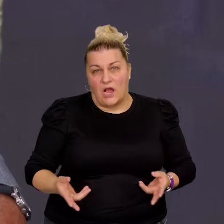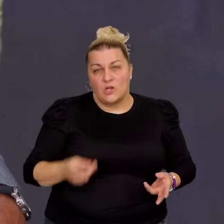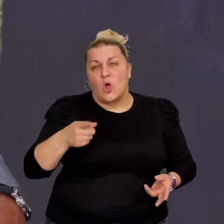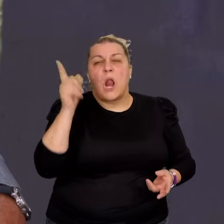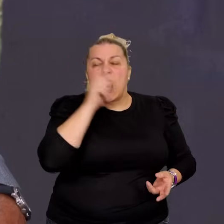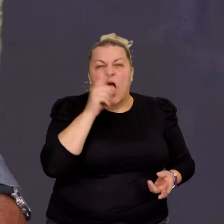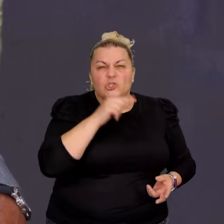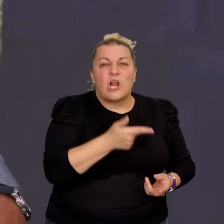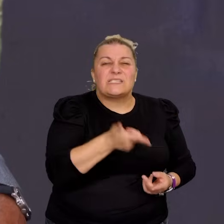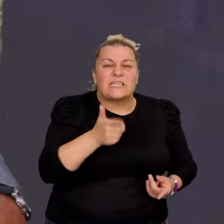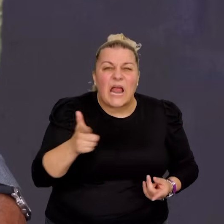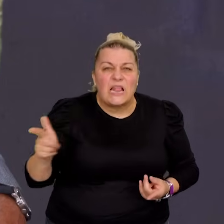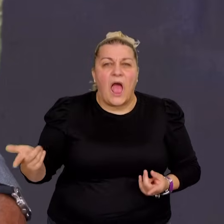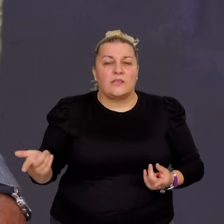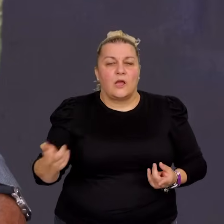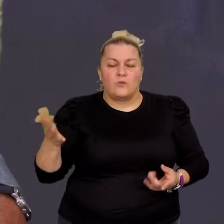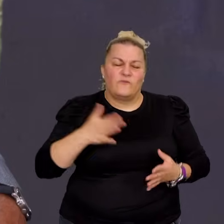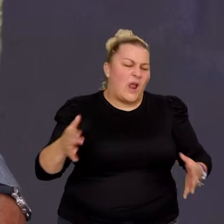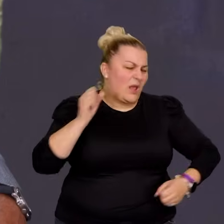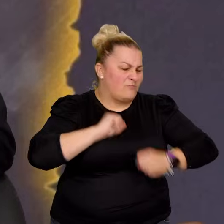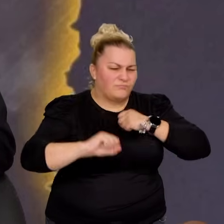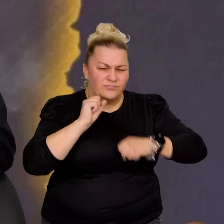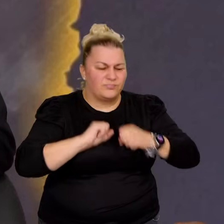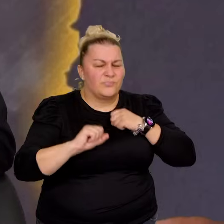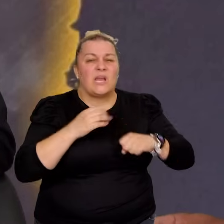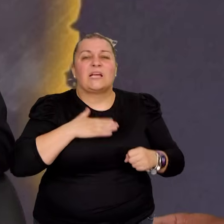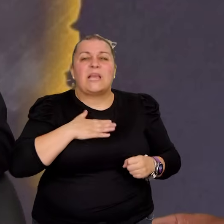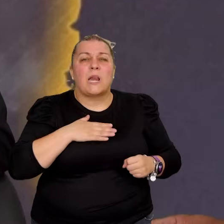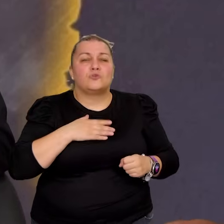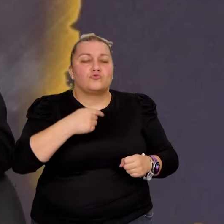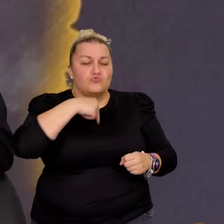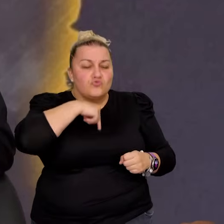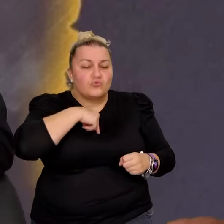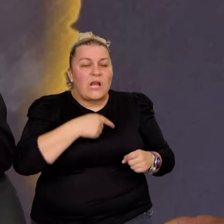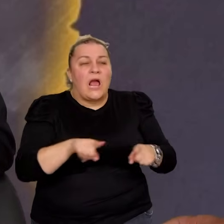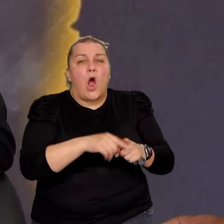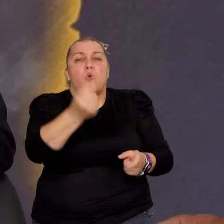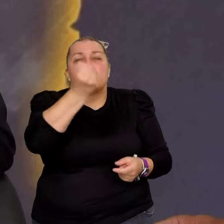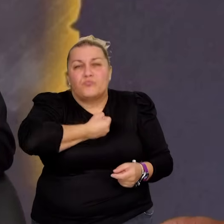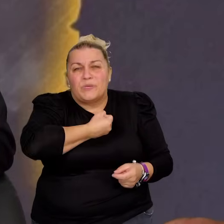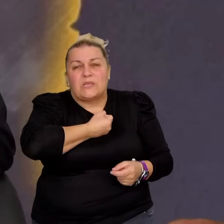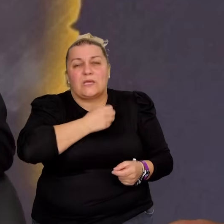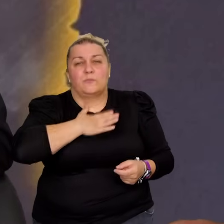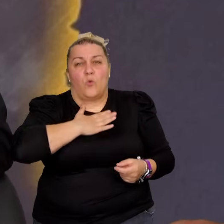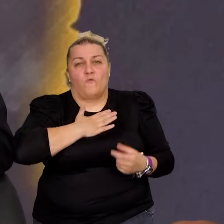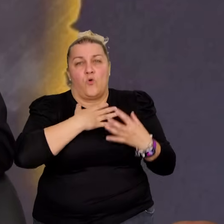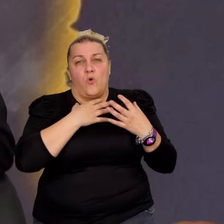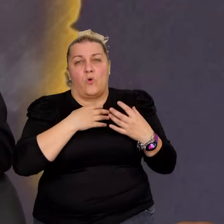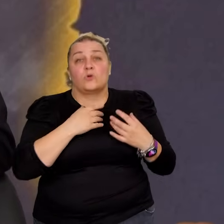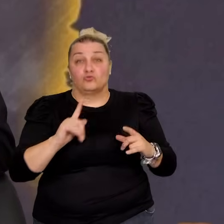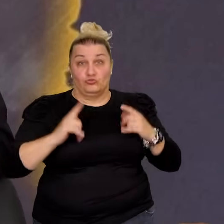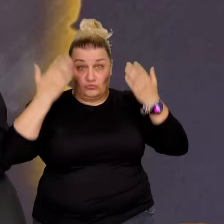I lažna streljanja. Gledali su ubite do kraja, ako ne fizički, psihički, ono